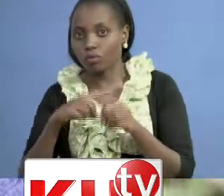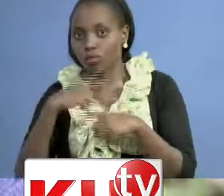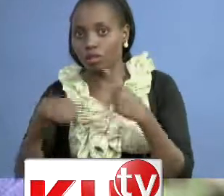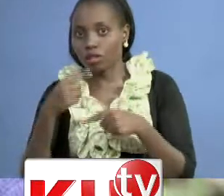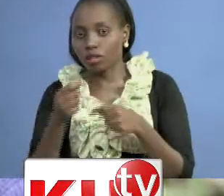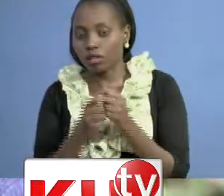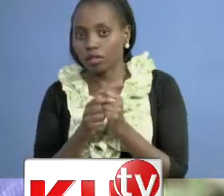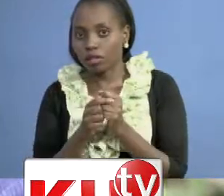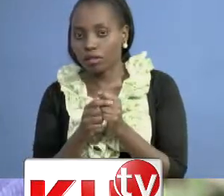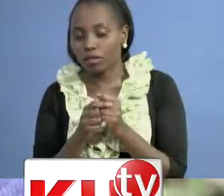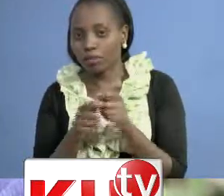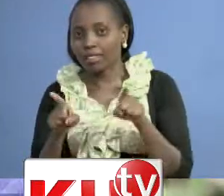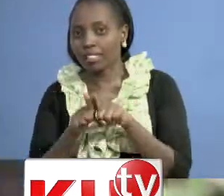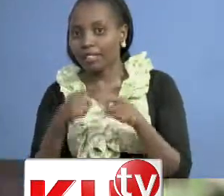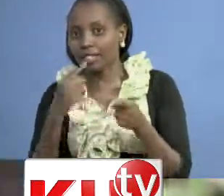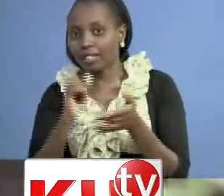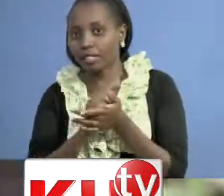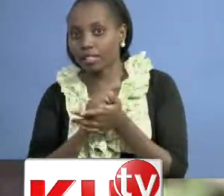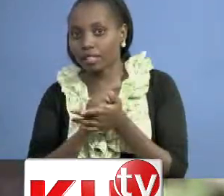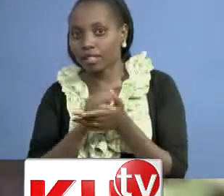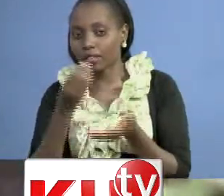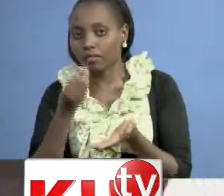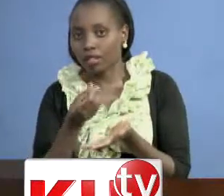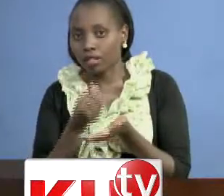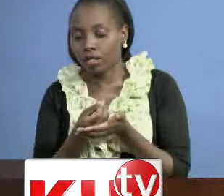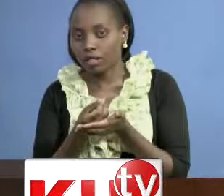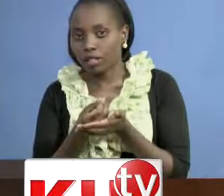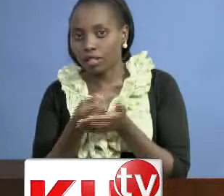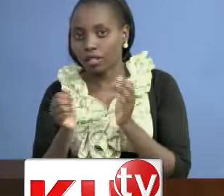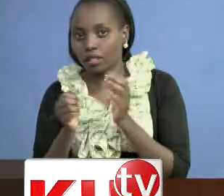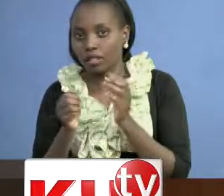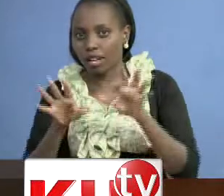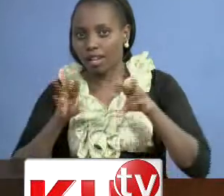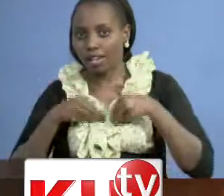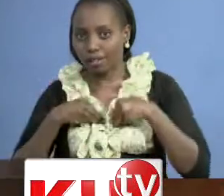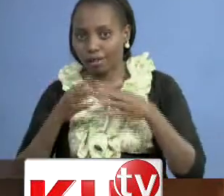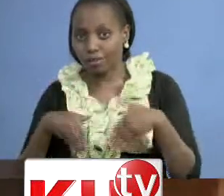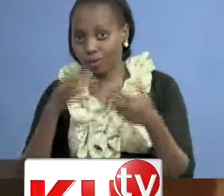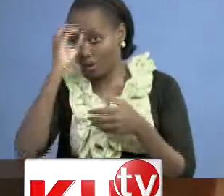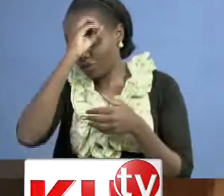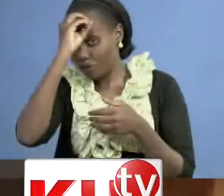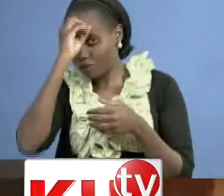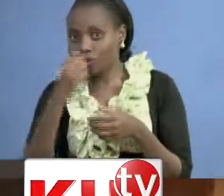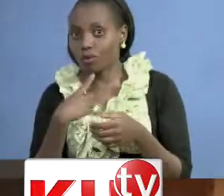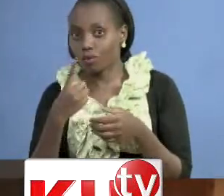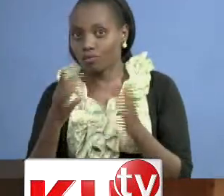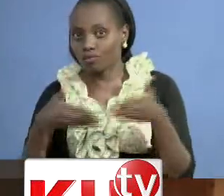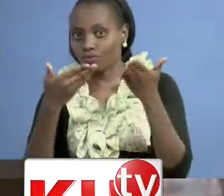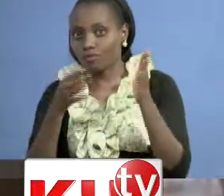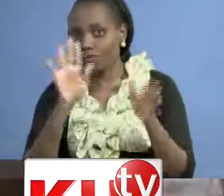ya umoja. Aliongeza kuwa wizara ya fedha imekataa kutoa maoni yake kuhusu mswada huu ili uwasilishwe